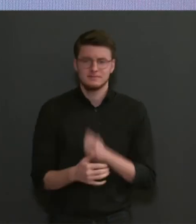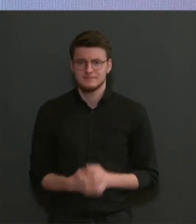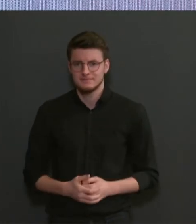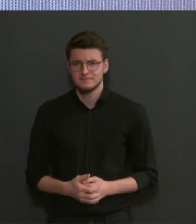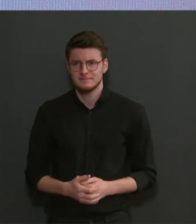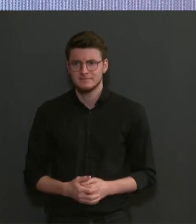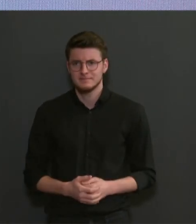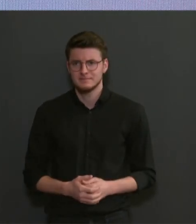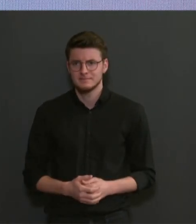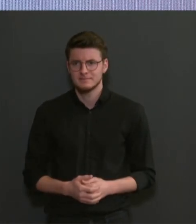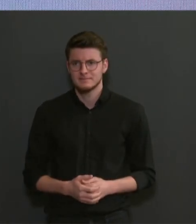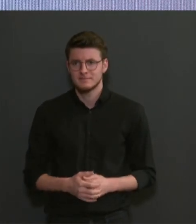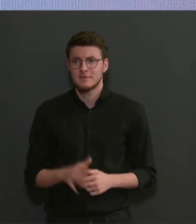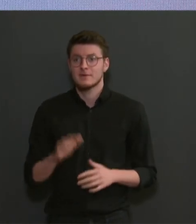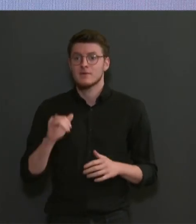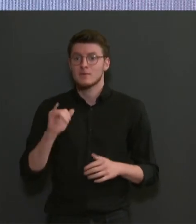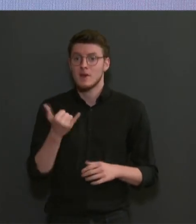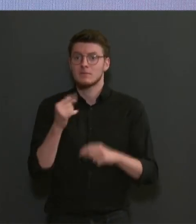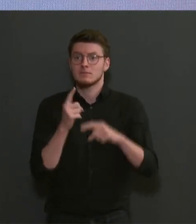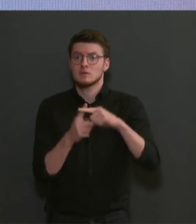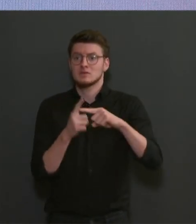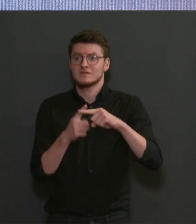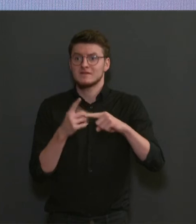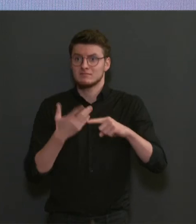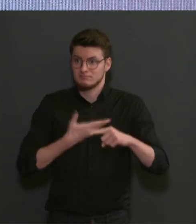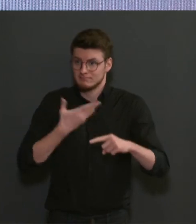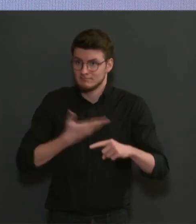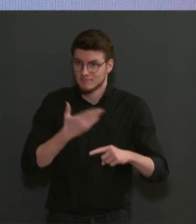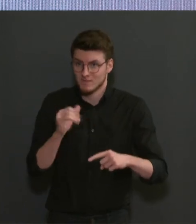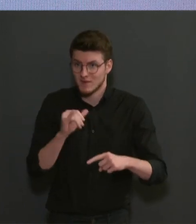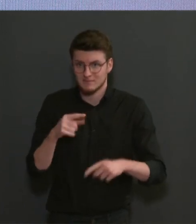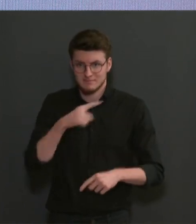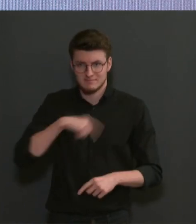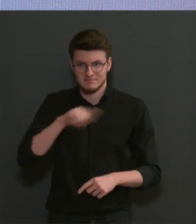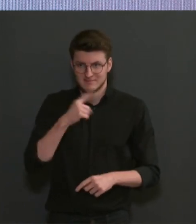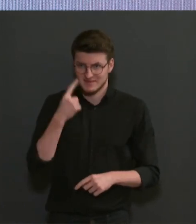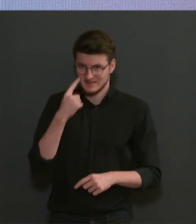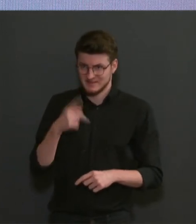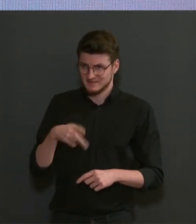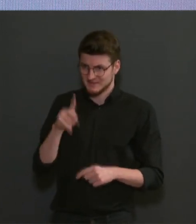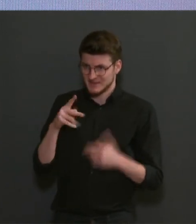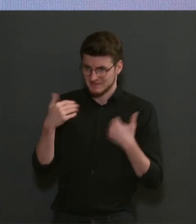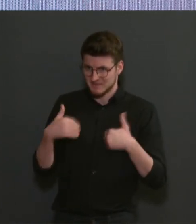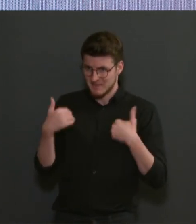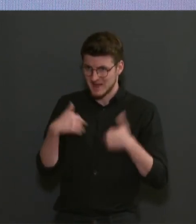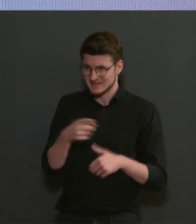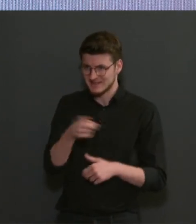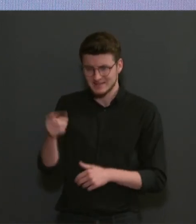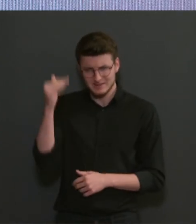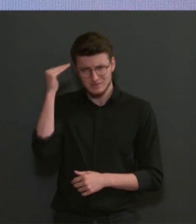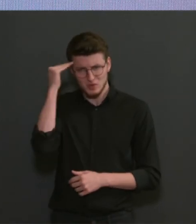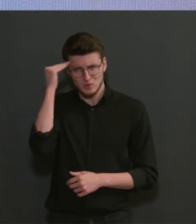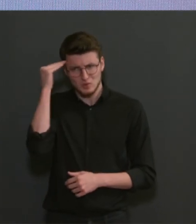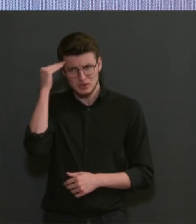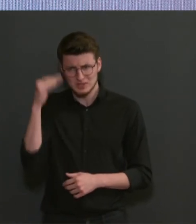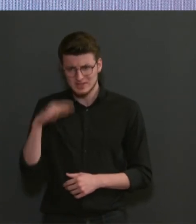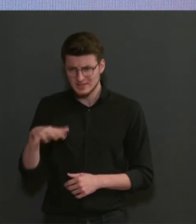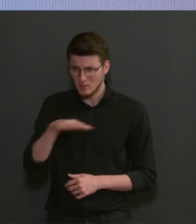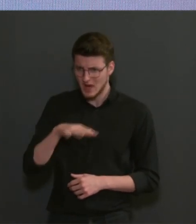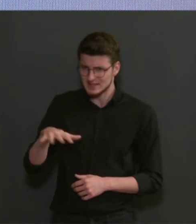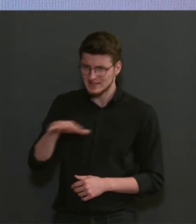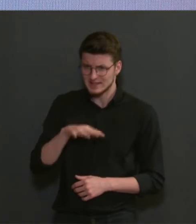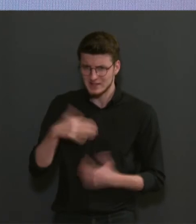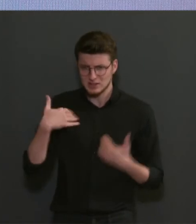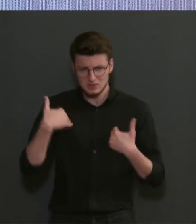Wat wel heugelijk is, is het feit dat we vaststellen dat het overgrote deel van de mensen zich bewust zijn van de ernst van de situatie en